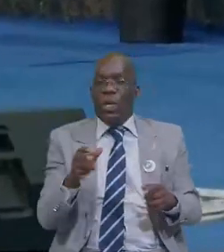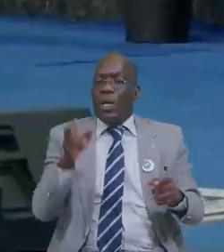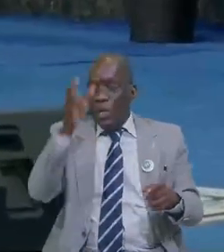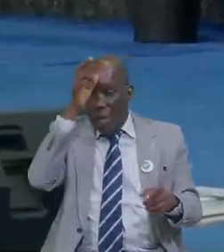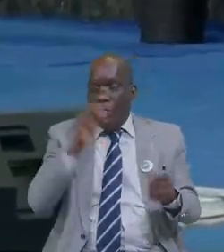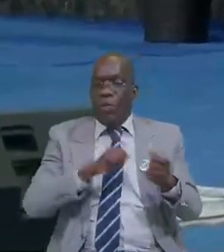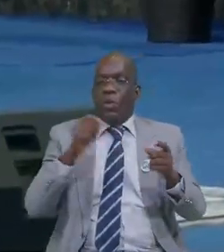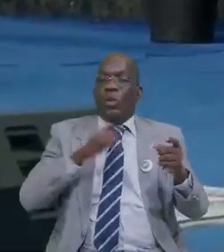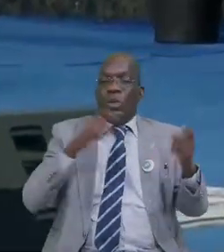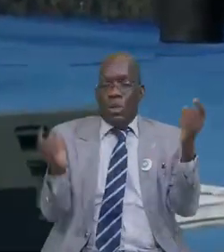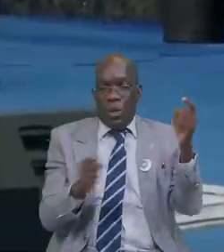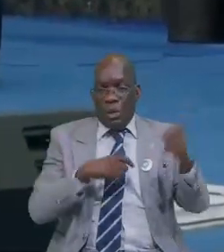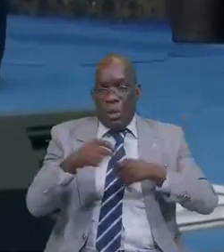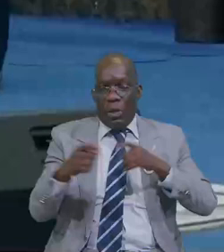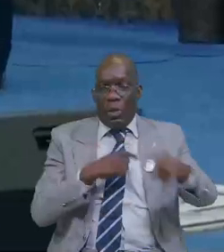qui les affligeaient.